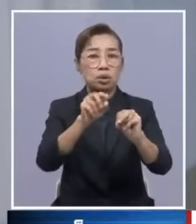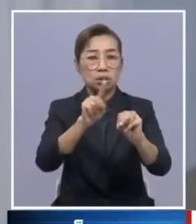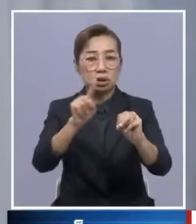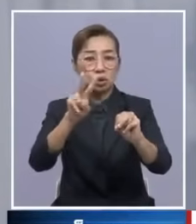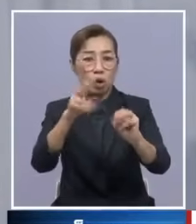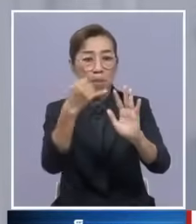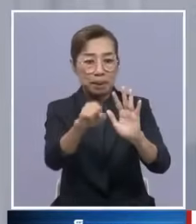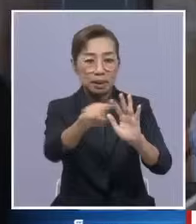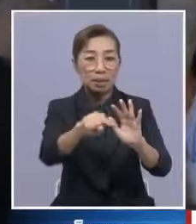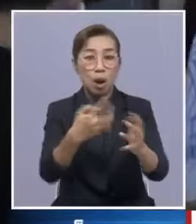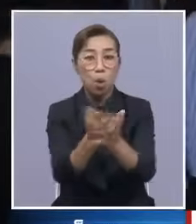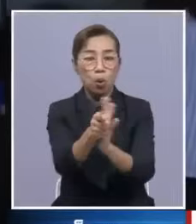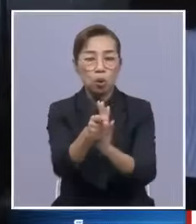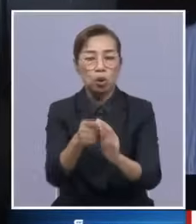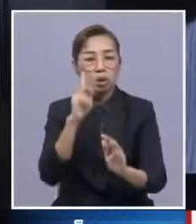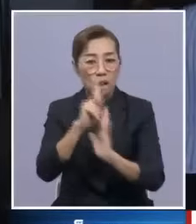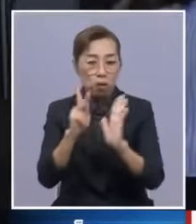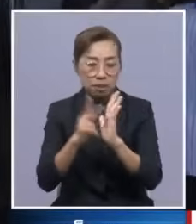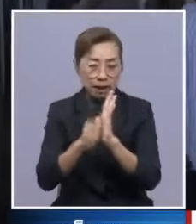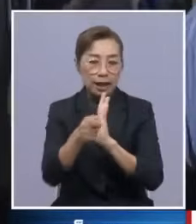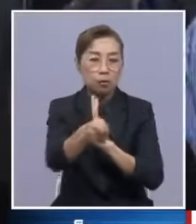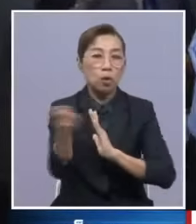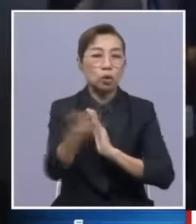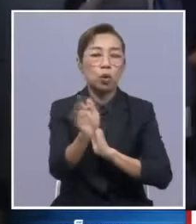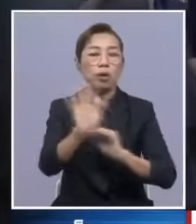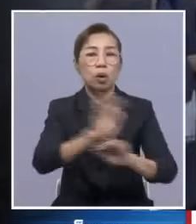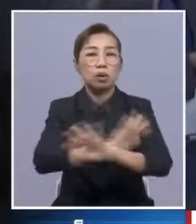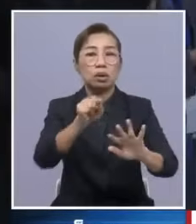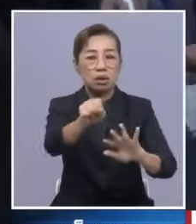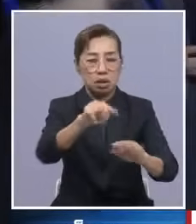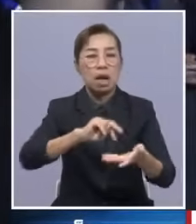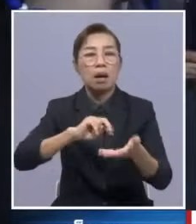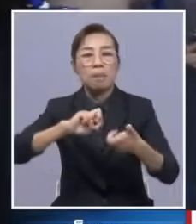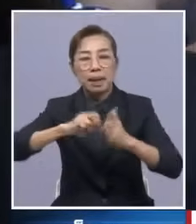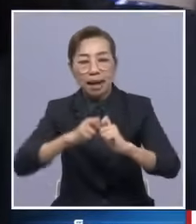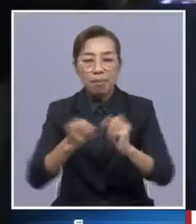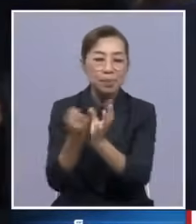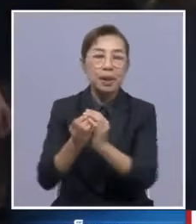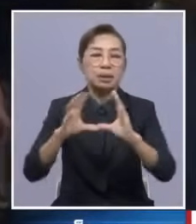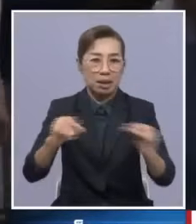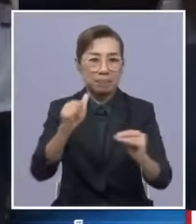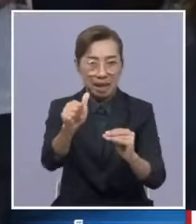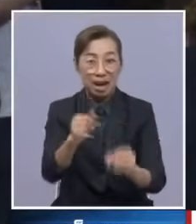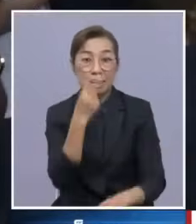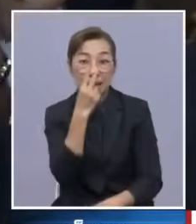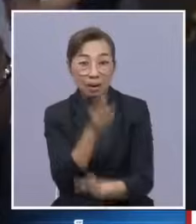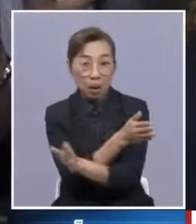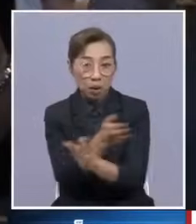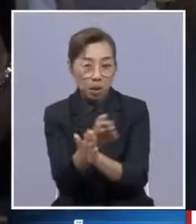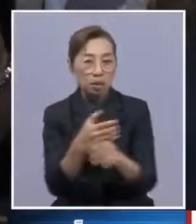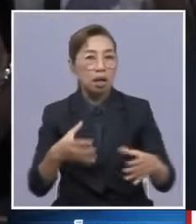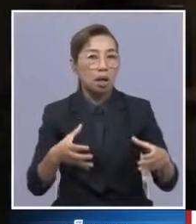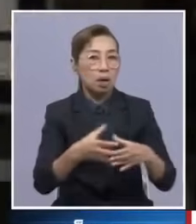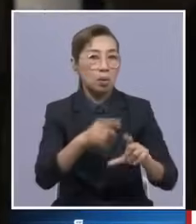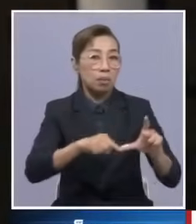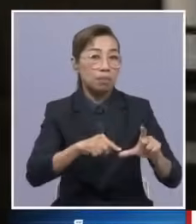ความขัดแย้งทางการเมืองในปัจจุบันด้วย ใช่ค่ะแล้วถ้าไปจับสังเกตในช่วงที่ผ่านมาคุณชัยธวัฒน์เองเนี่ยนะเดินสายไปขอเสียงใช่ไหมจ